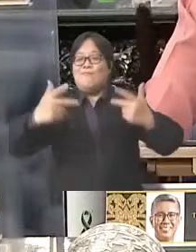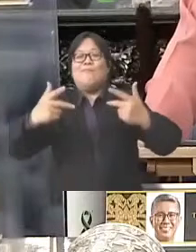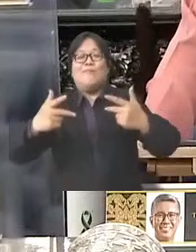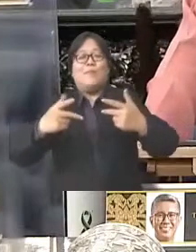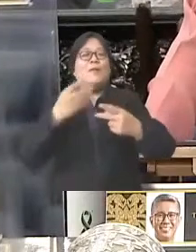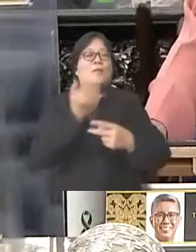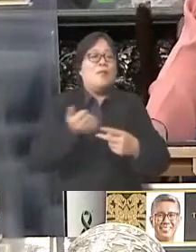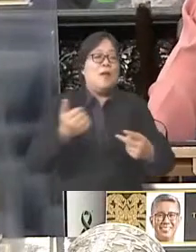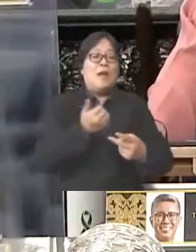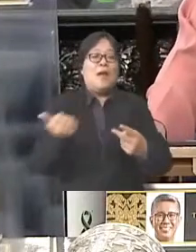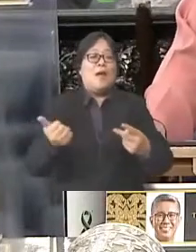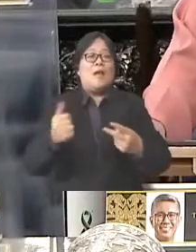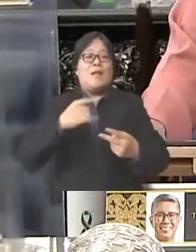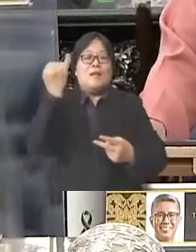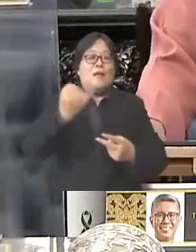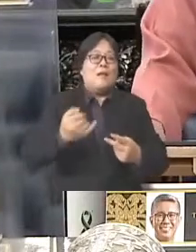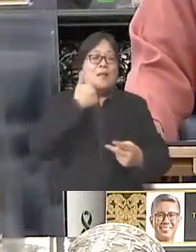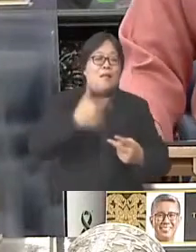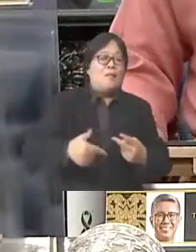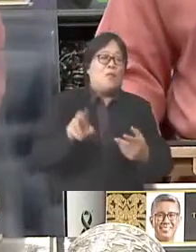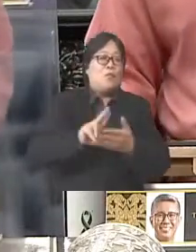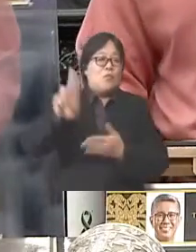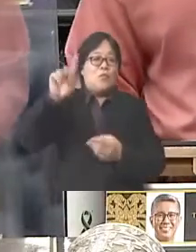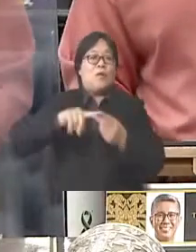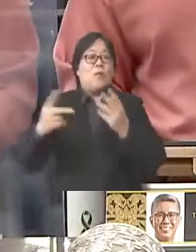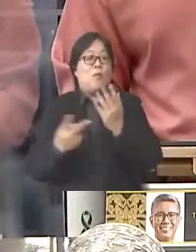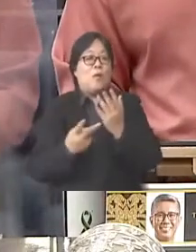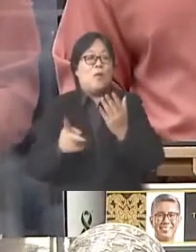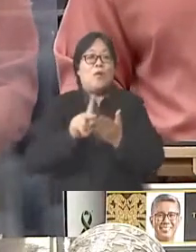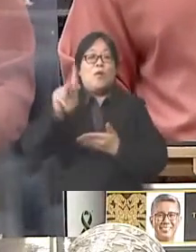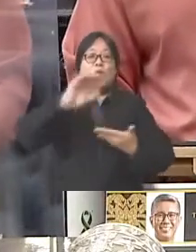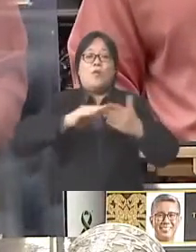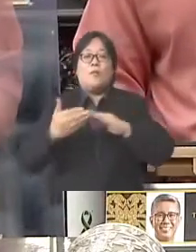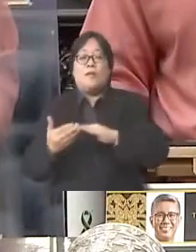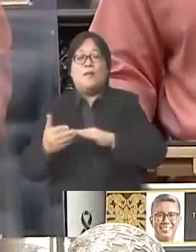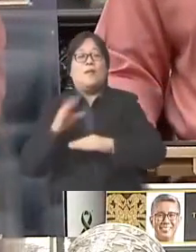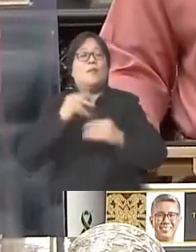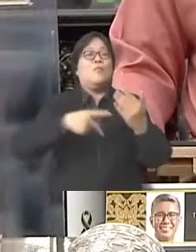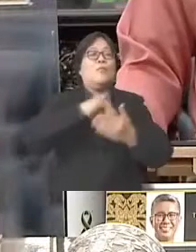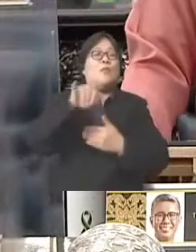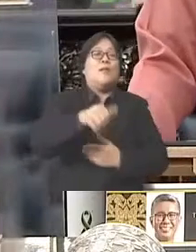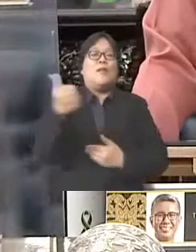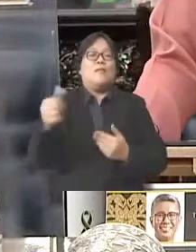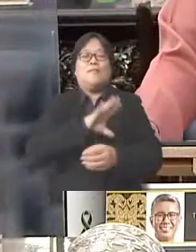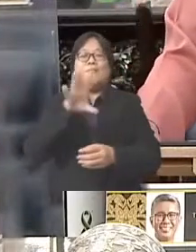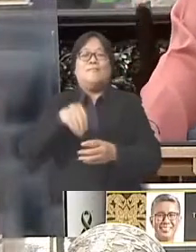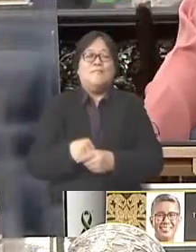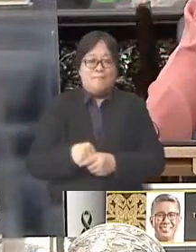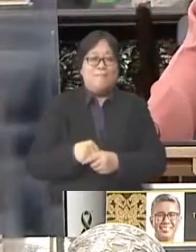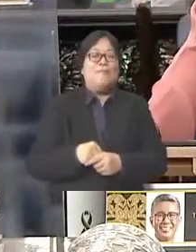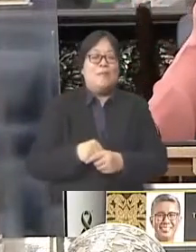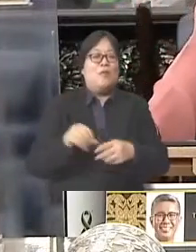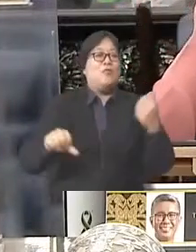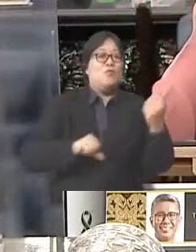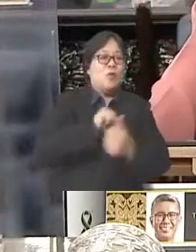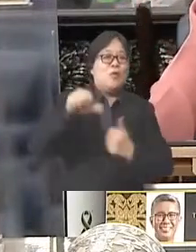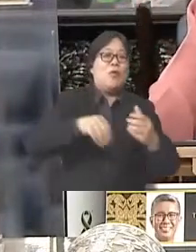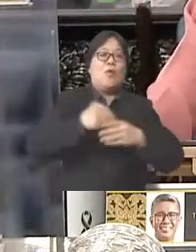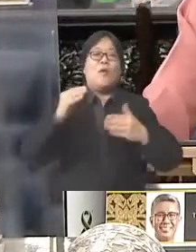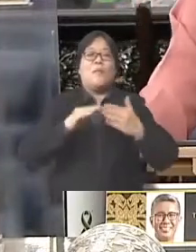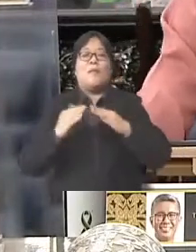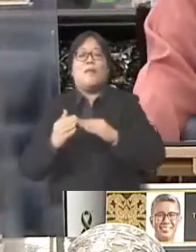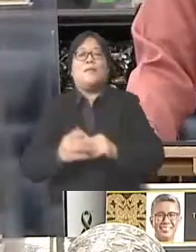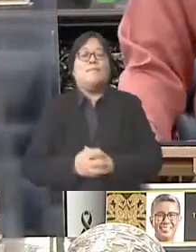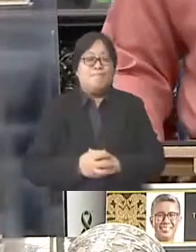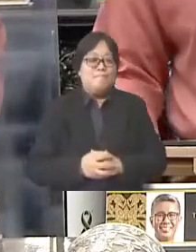pula infrastruktur dan peralatan usang ini pasti awam Politeknik dan politik community setiap project-project lain melibatkan emosi sosial di luar